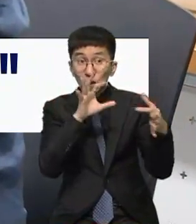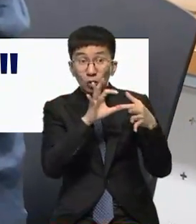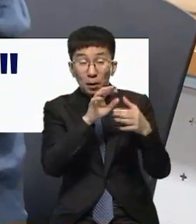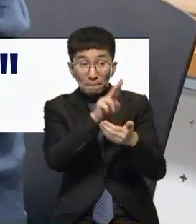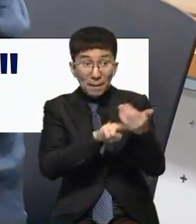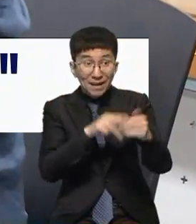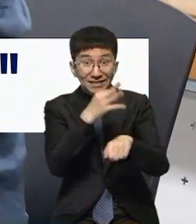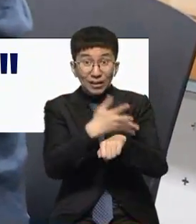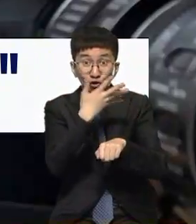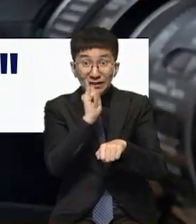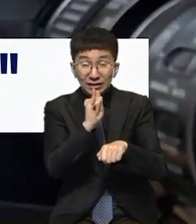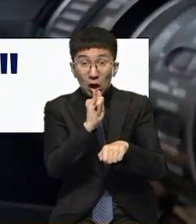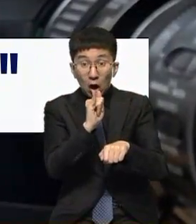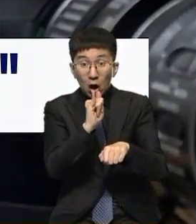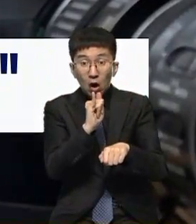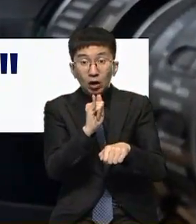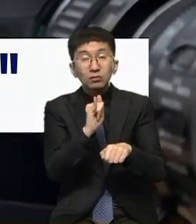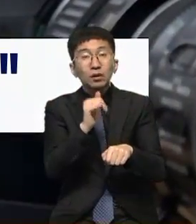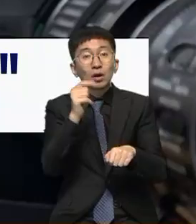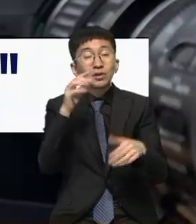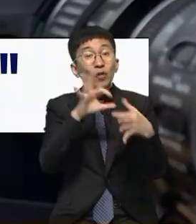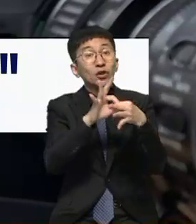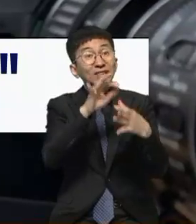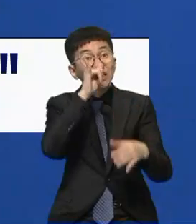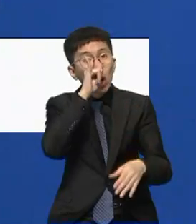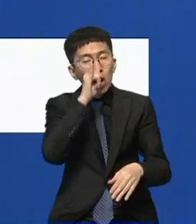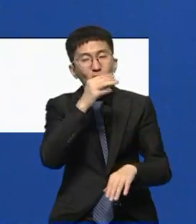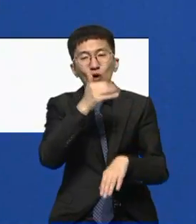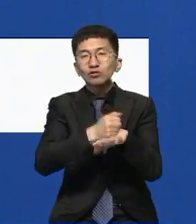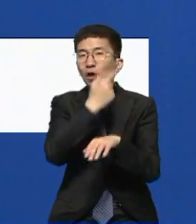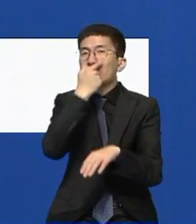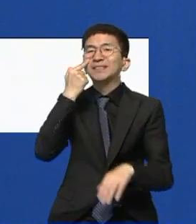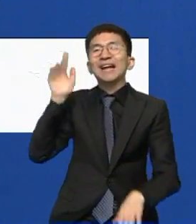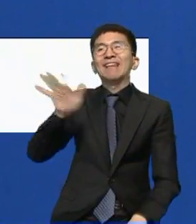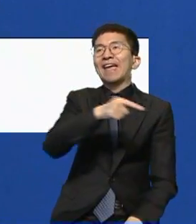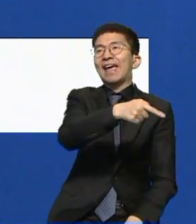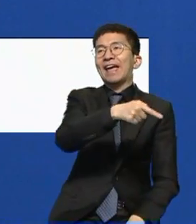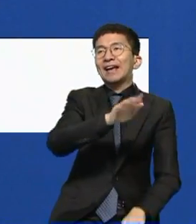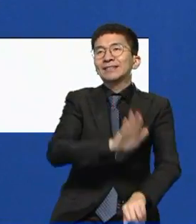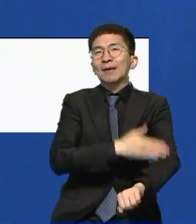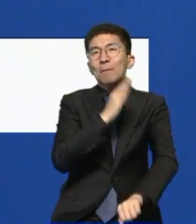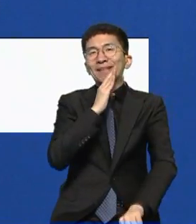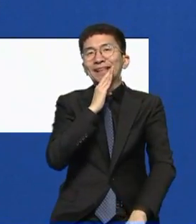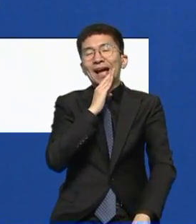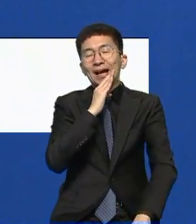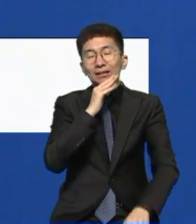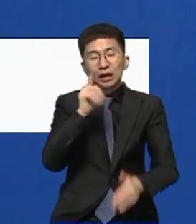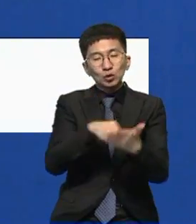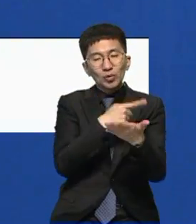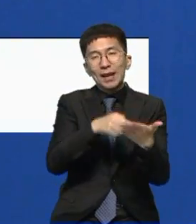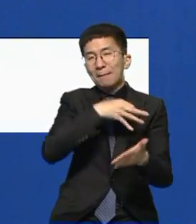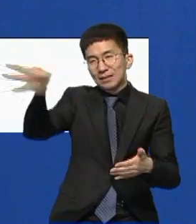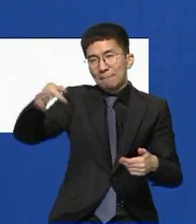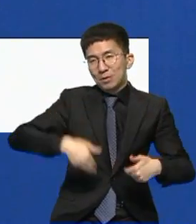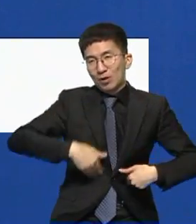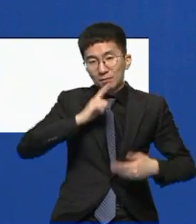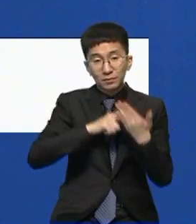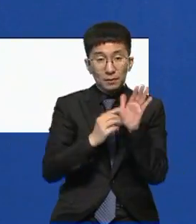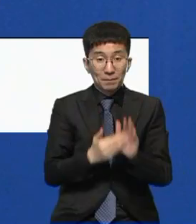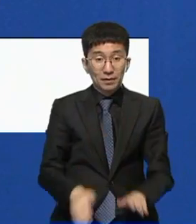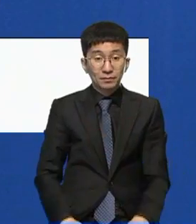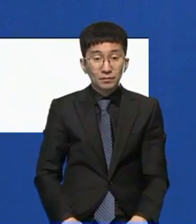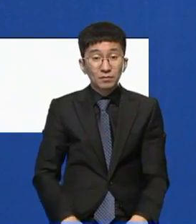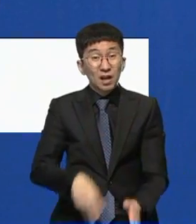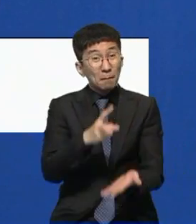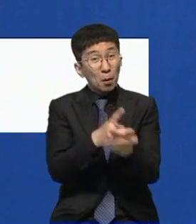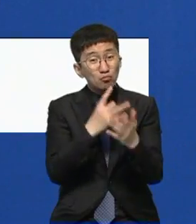있으니 손해배상을 해야 한다는 겁니다. 이게 단순히 그냥 법률적인 이슈로 볼 것이 아니라 기업의 사회적 책임